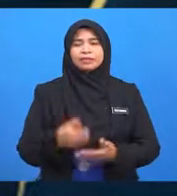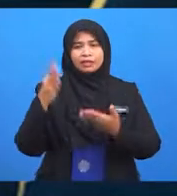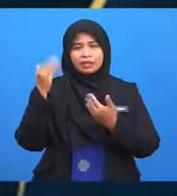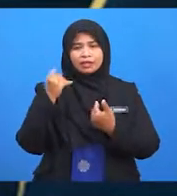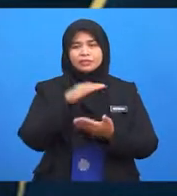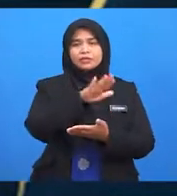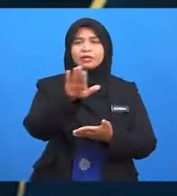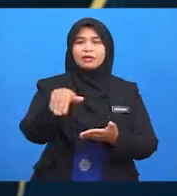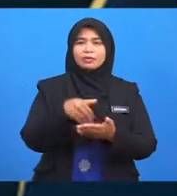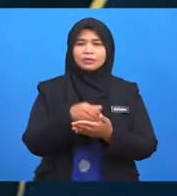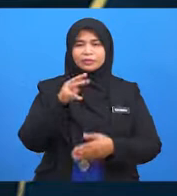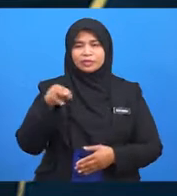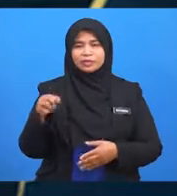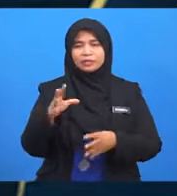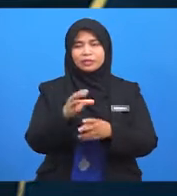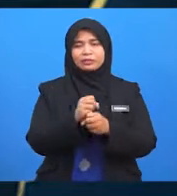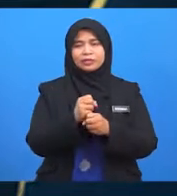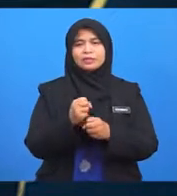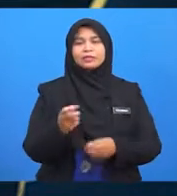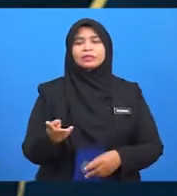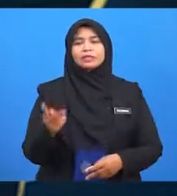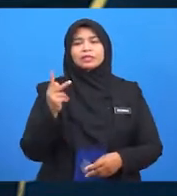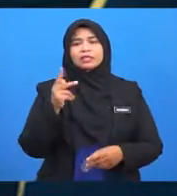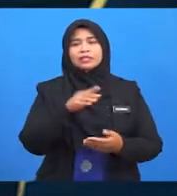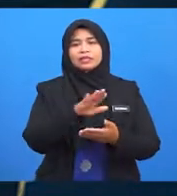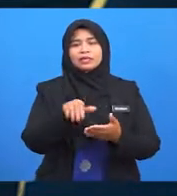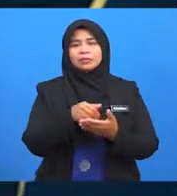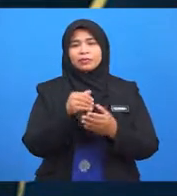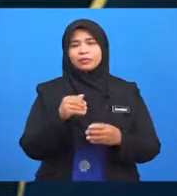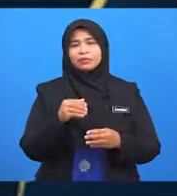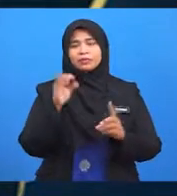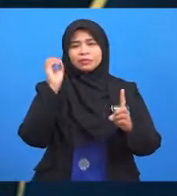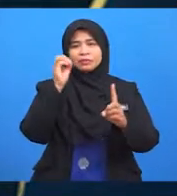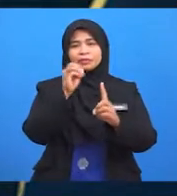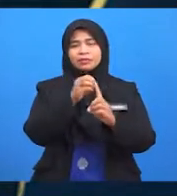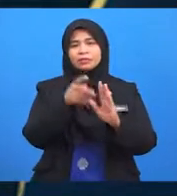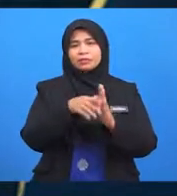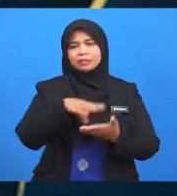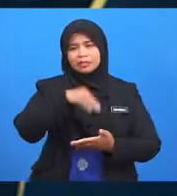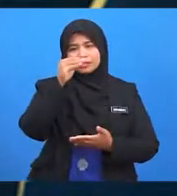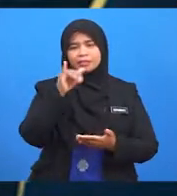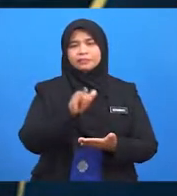Diharap semua murid dapat menguasai kesemua objektif pembelajaran tersebut.